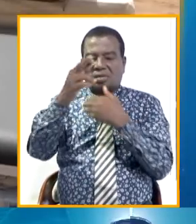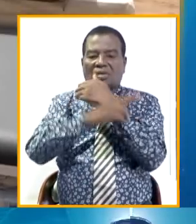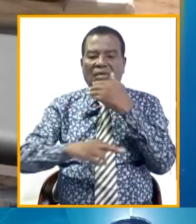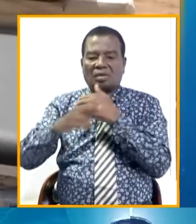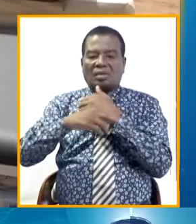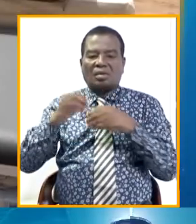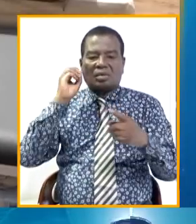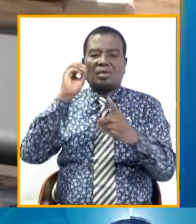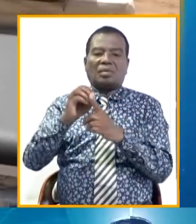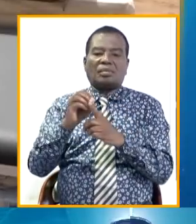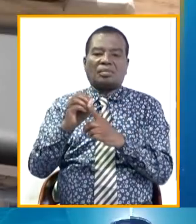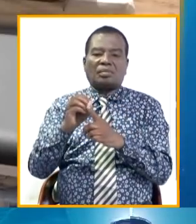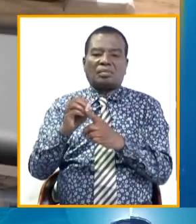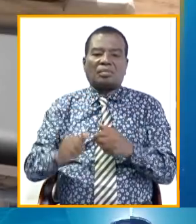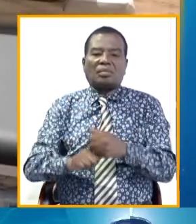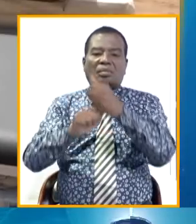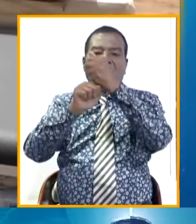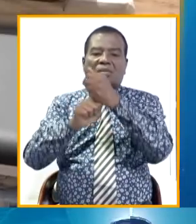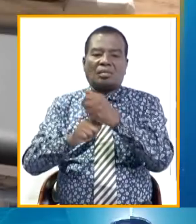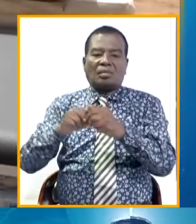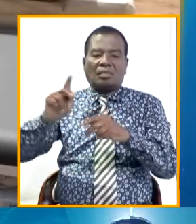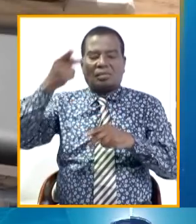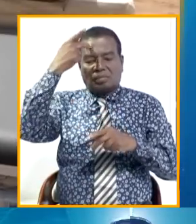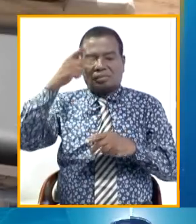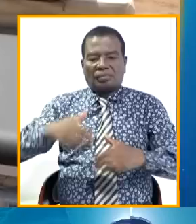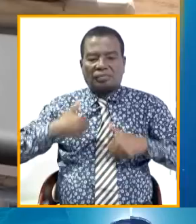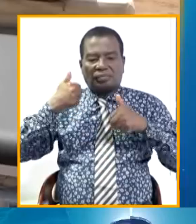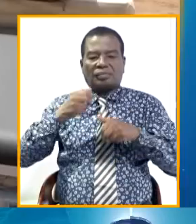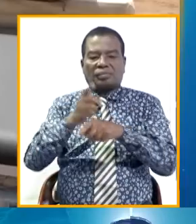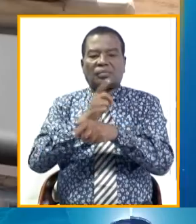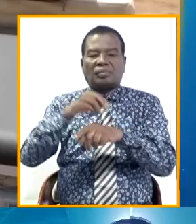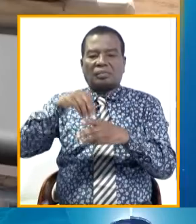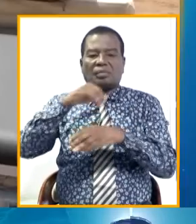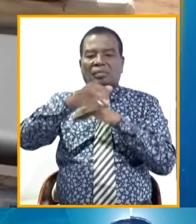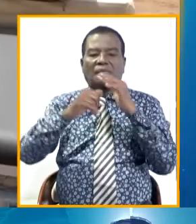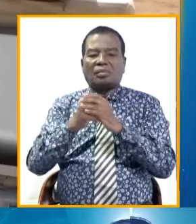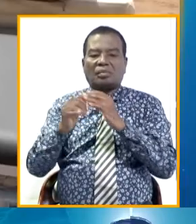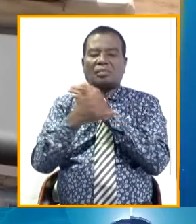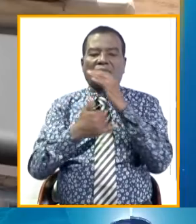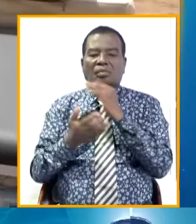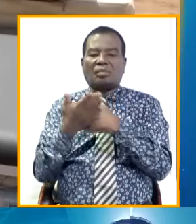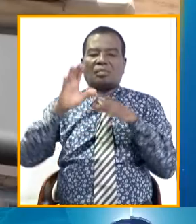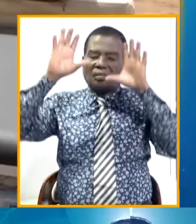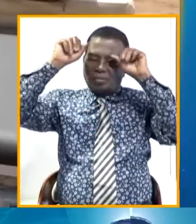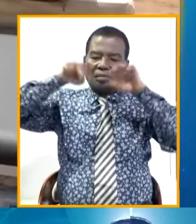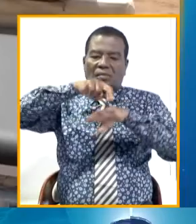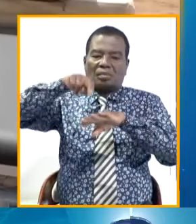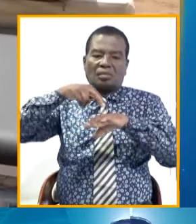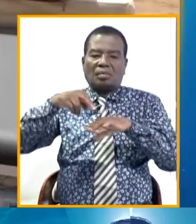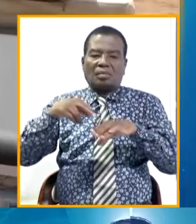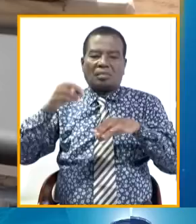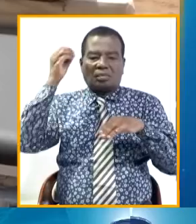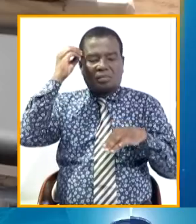région. Objectif, soutenir la politique de santé développée dans tout le pays par le président de la